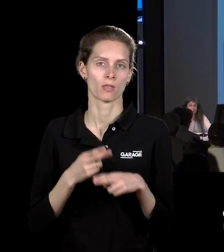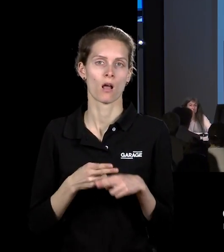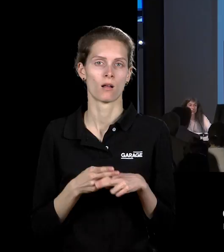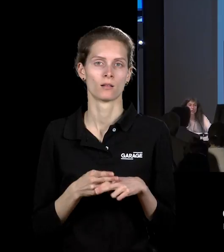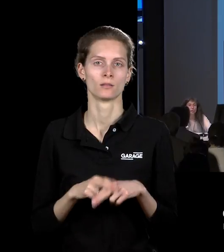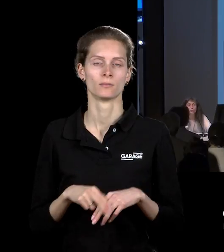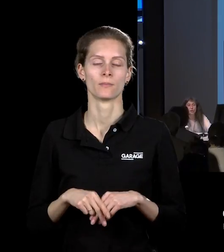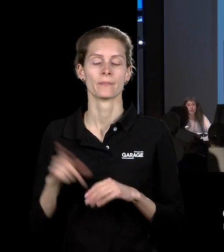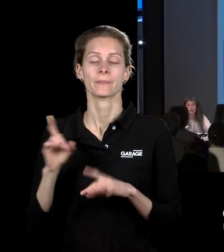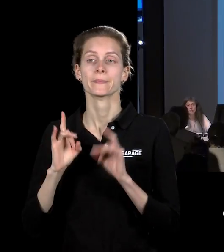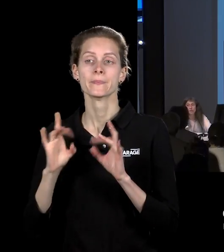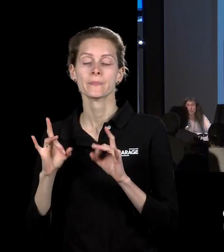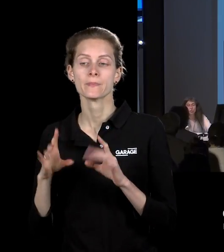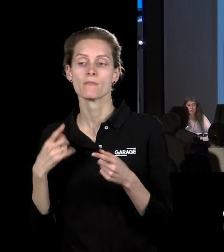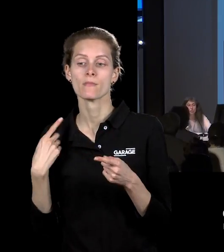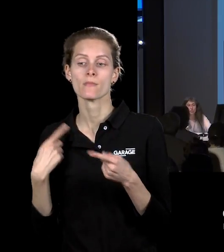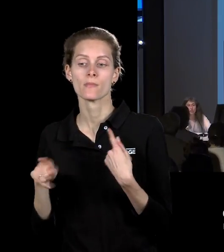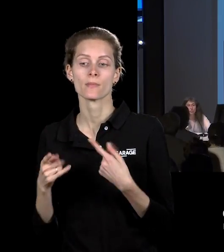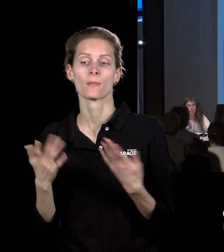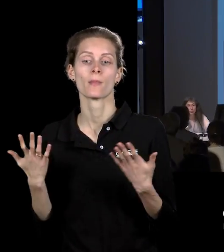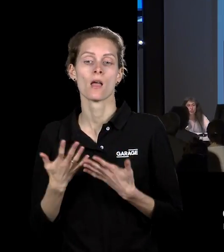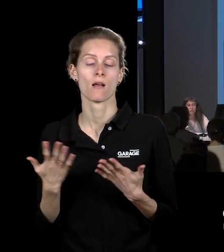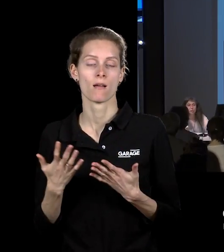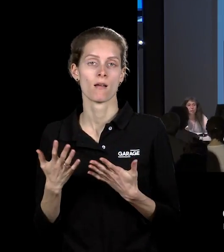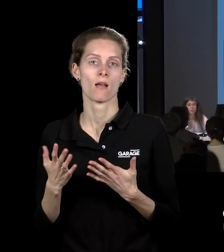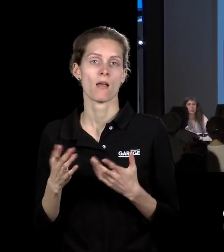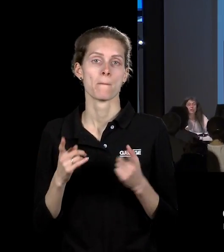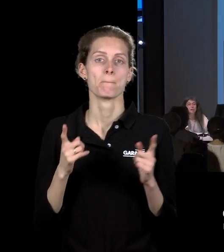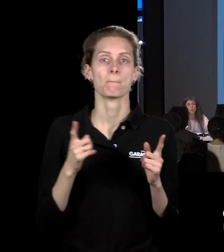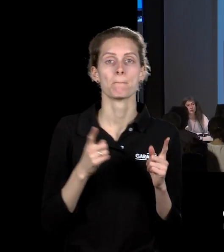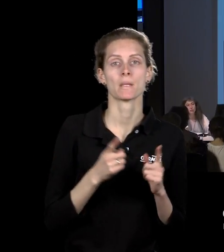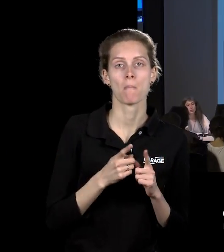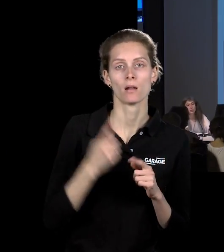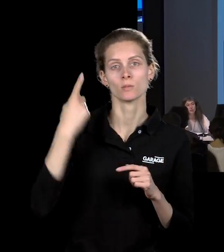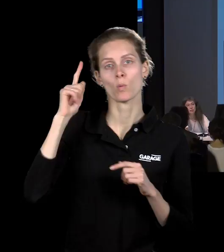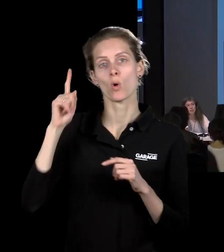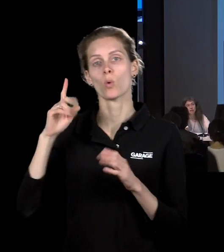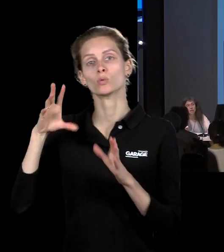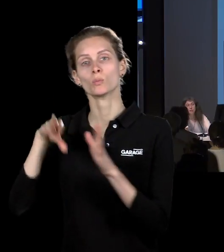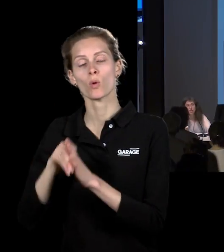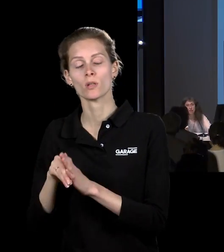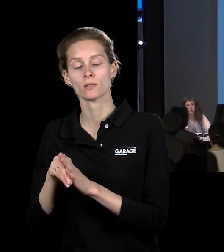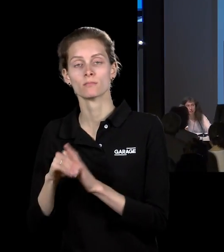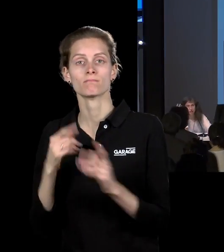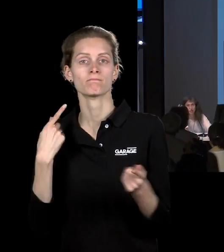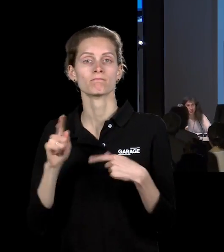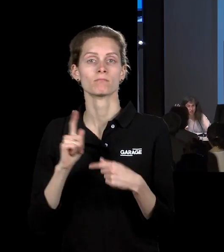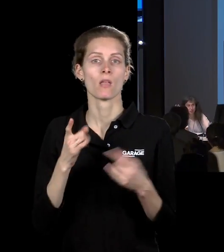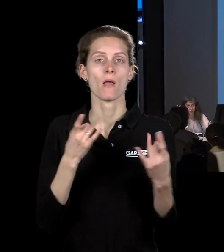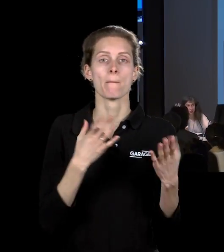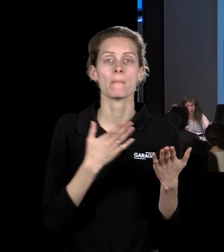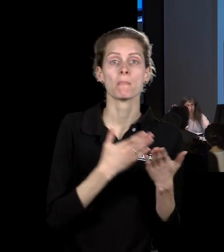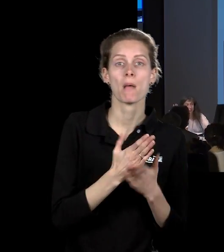и тоже он объяснял, что в чем разница, наверное, между минимализмом и концептуализмом, что минималисты делают эскизы и показывают, и когда